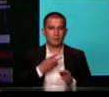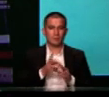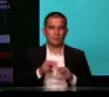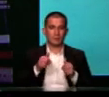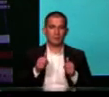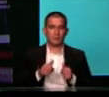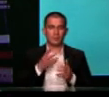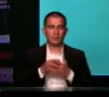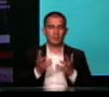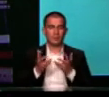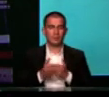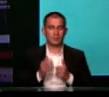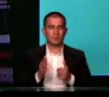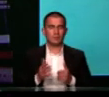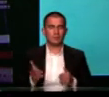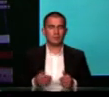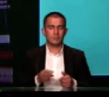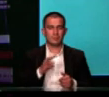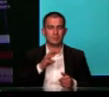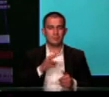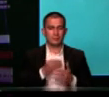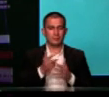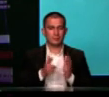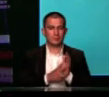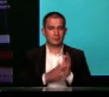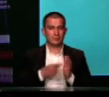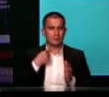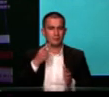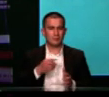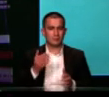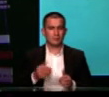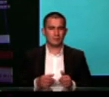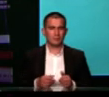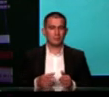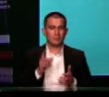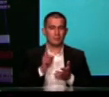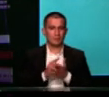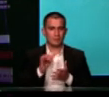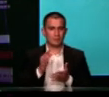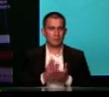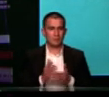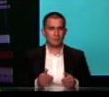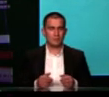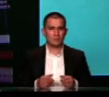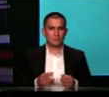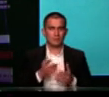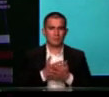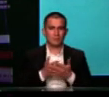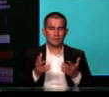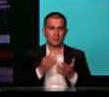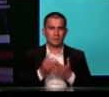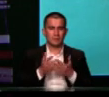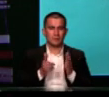bo'lganimizda 31 qoldiq hosil bo'ldi. Keyingisi M2 1 ning 7-chi darajasini 33 ga bo'lganimizda